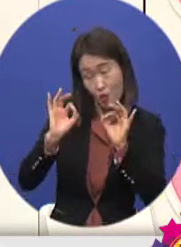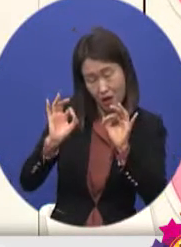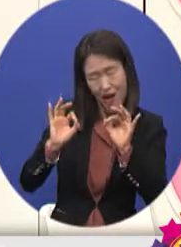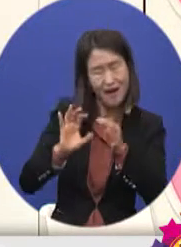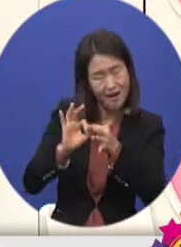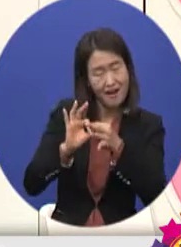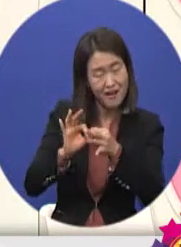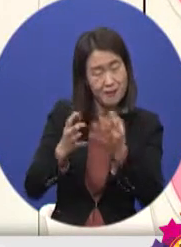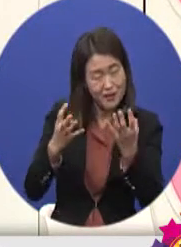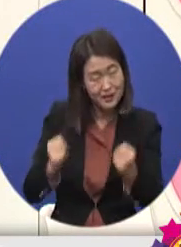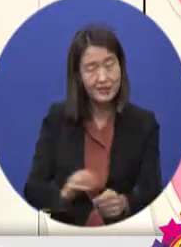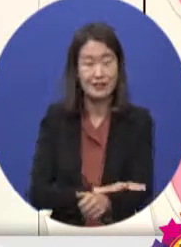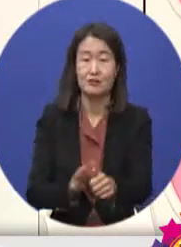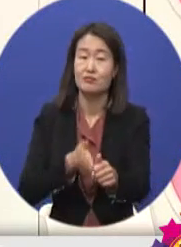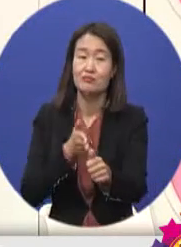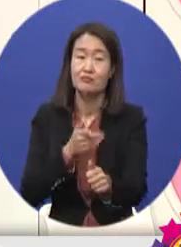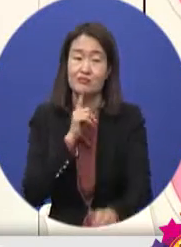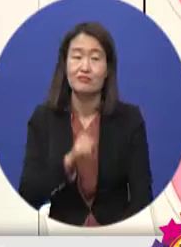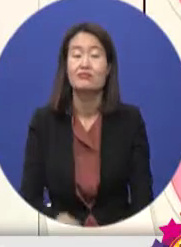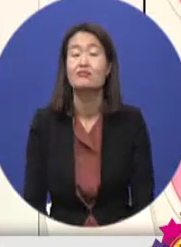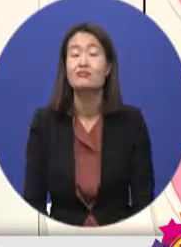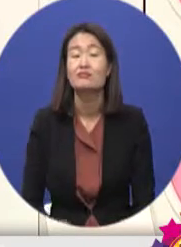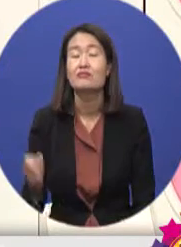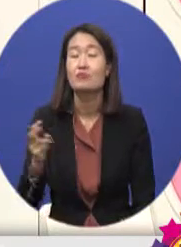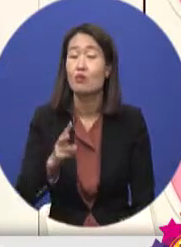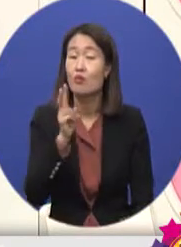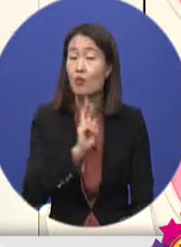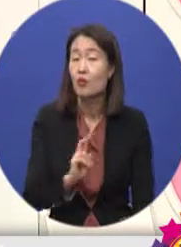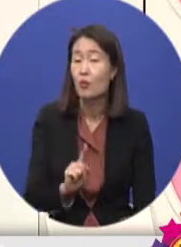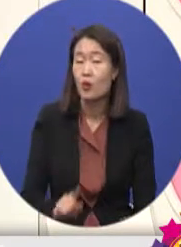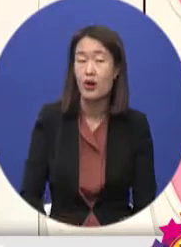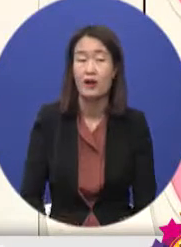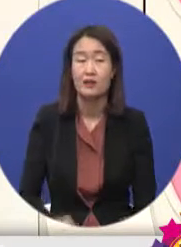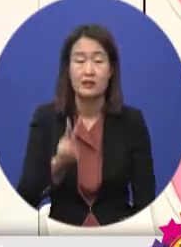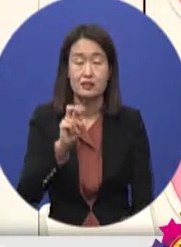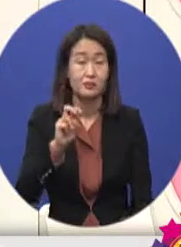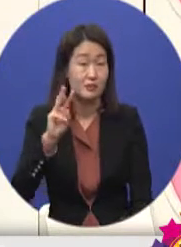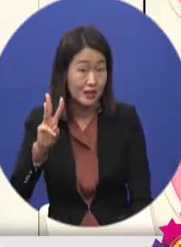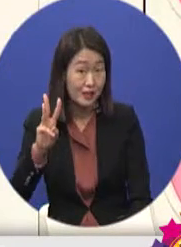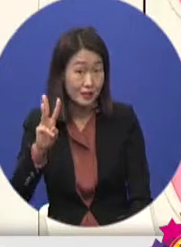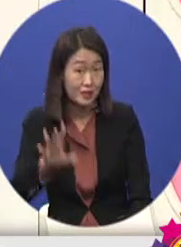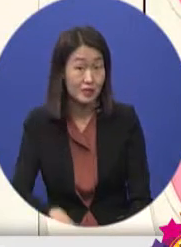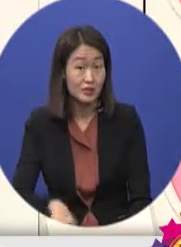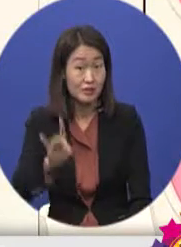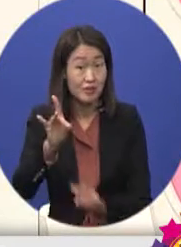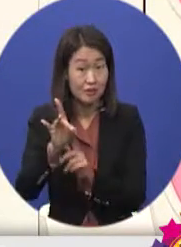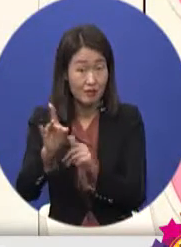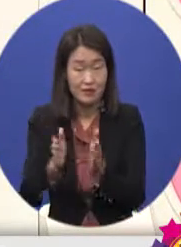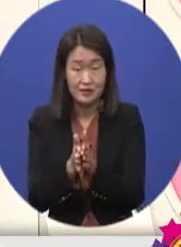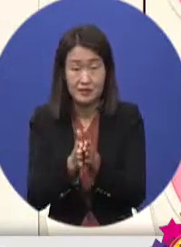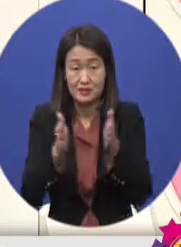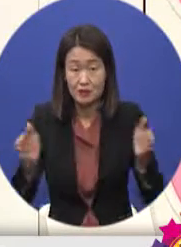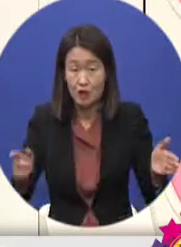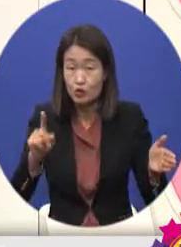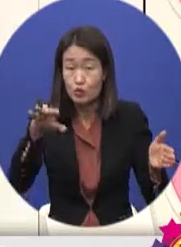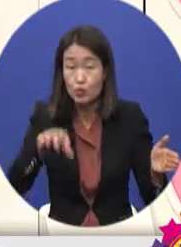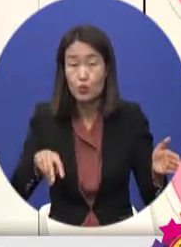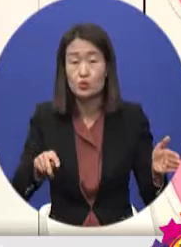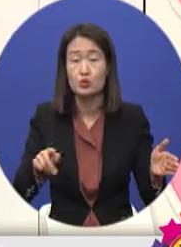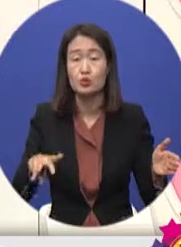많이 관심 가져주시고요. 아, 콘서트는 23일 첫 번째 콘서트가